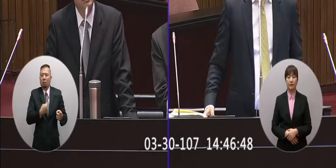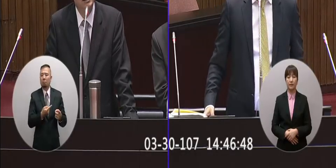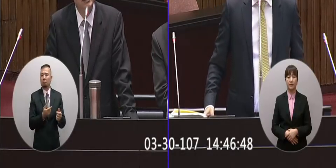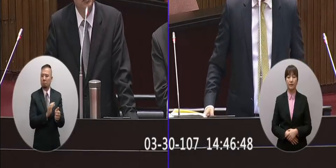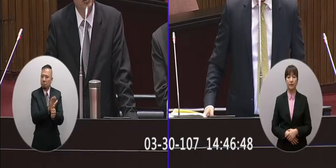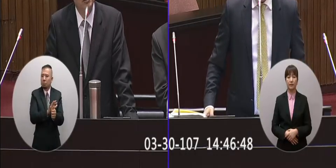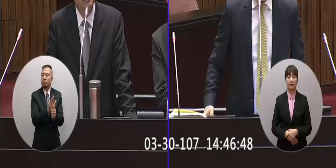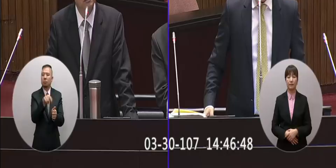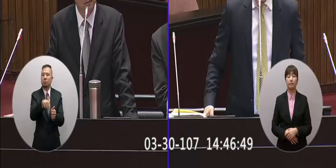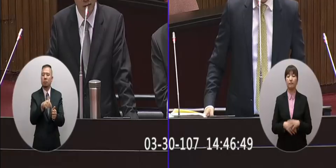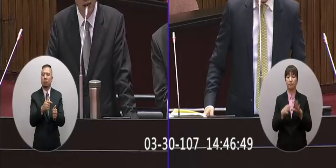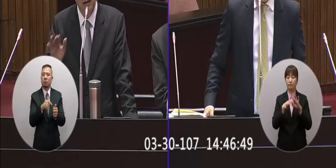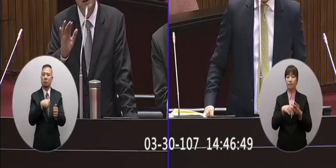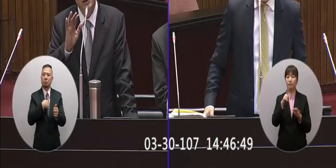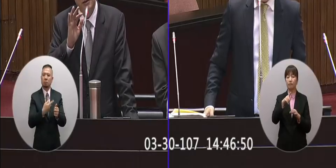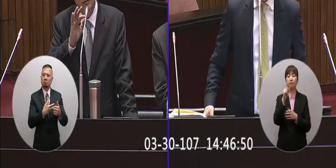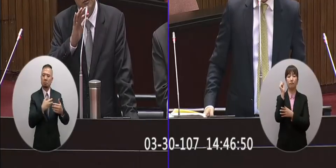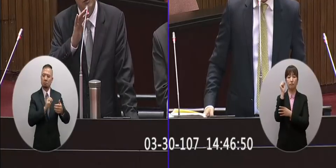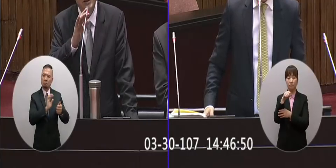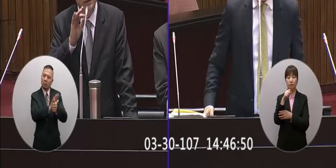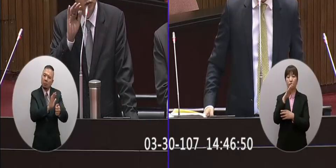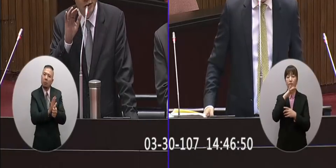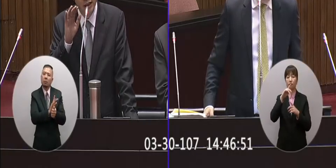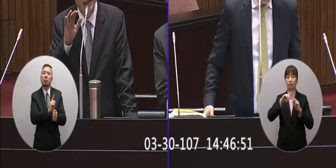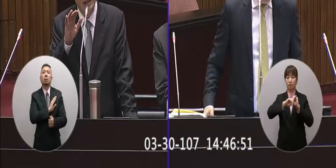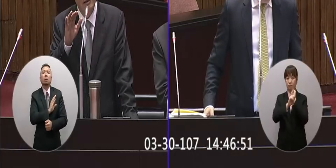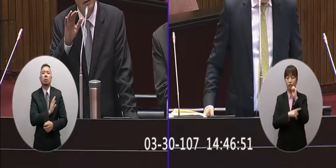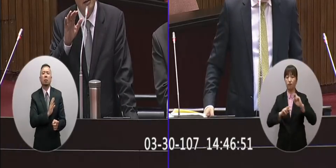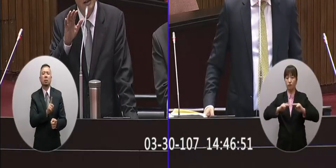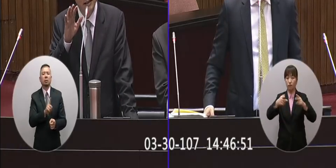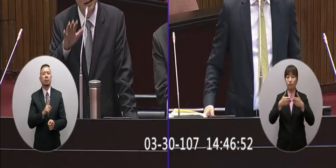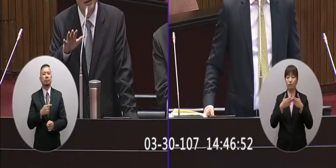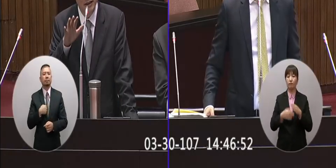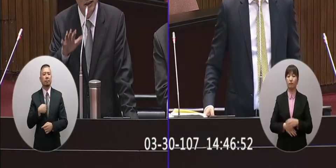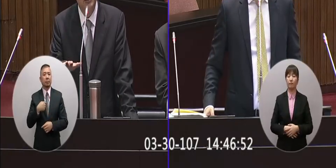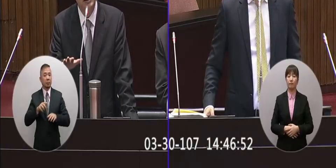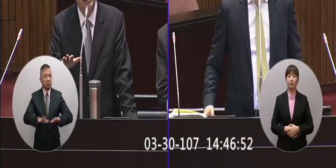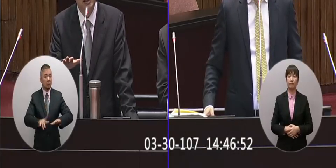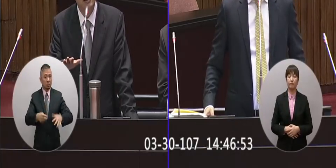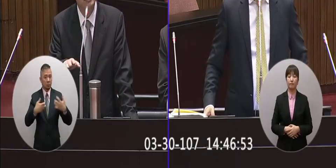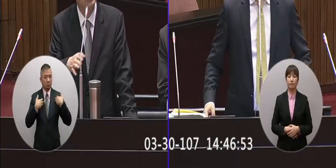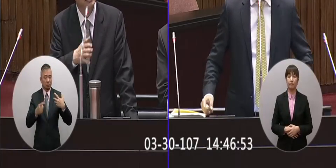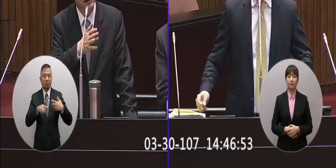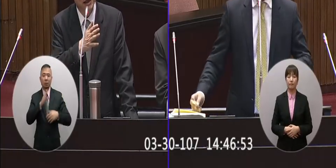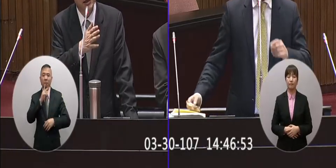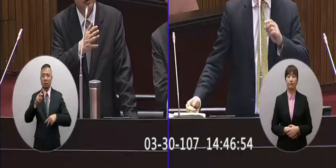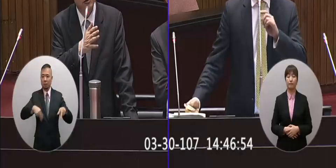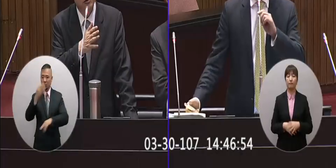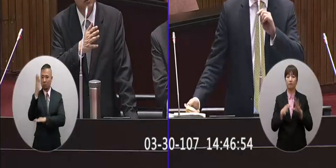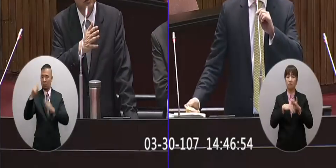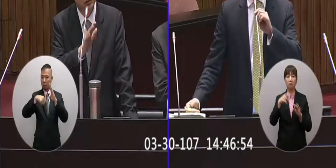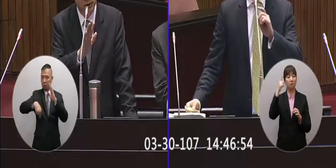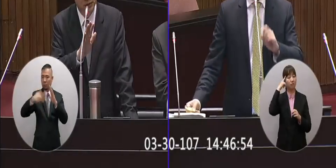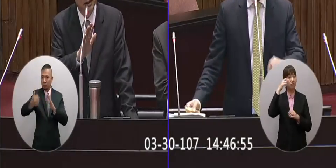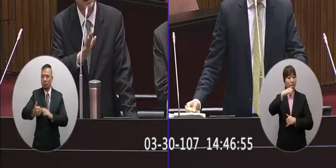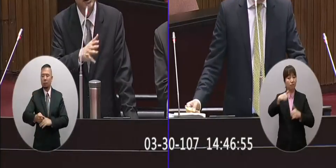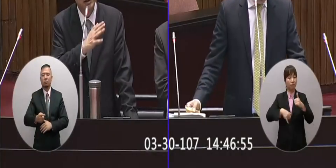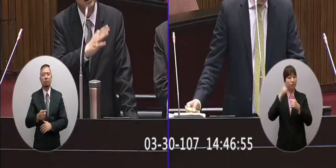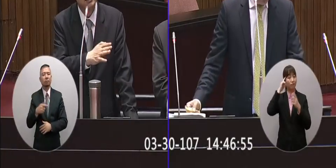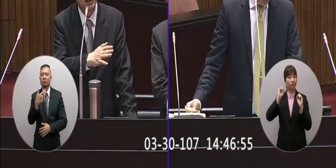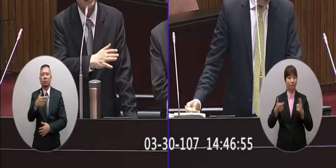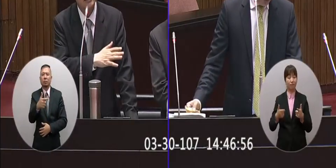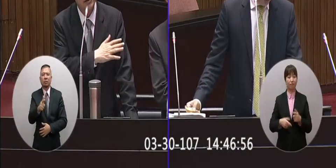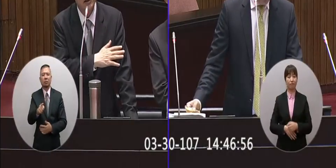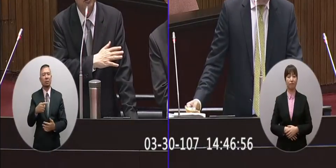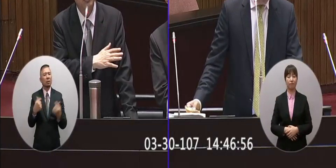变。 但是，所以您赞成国家赔偿法修正吗？ 但是我现在担任是行政院长， 所以考虑不太一样了。 不是，像